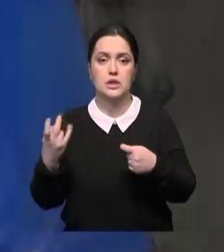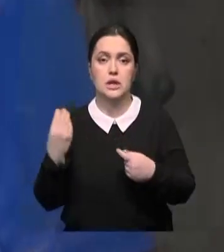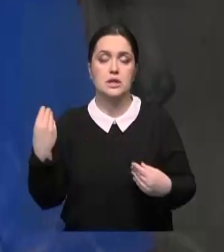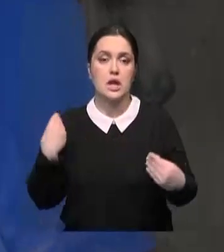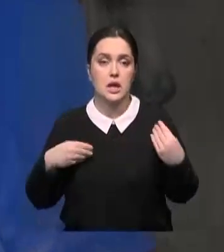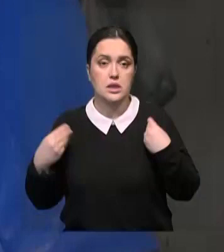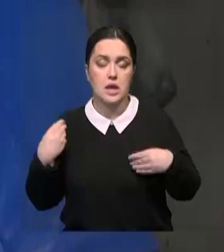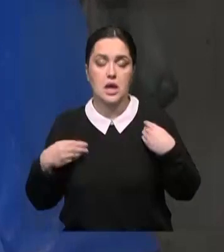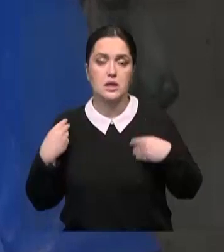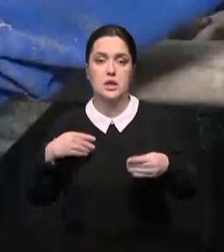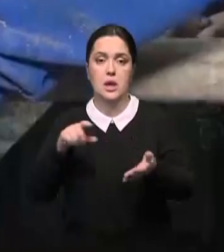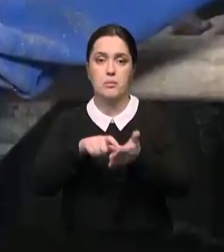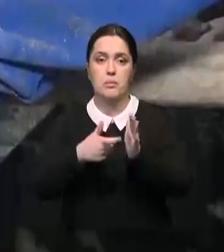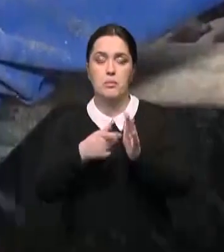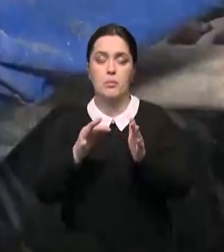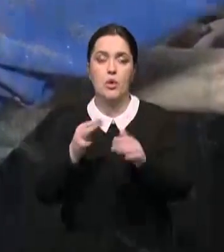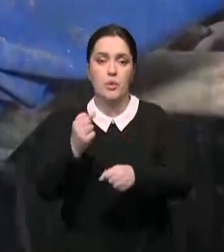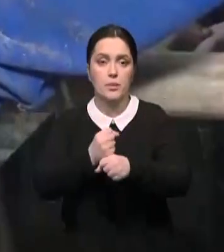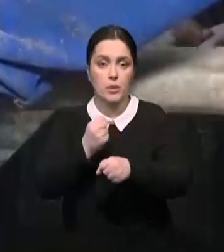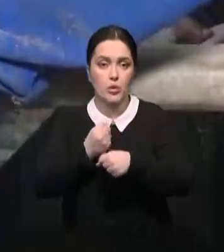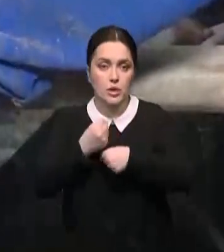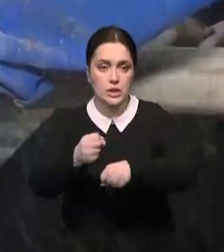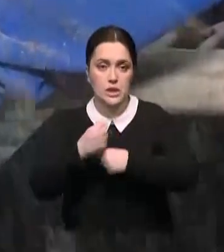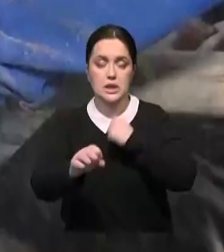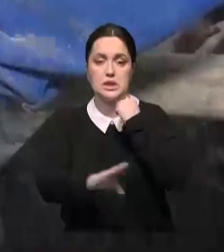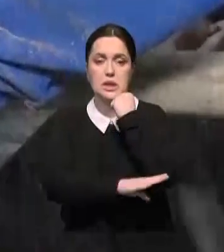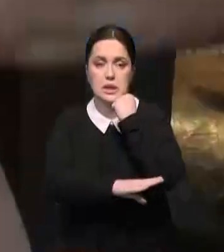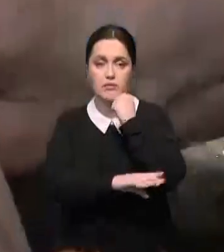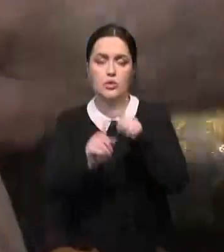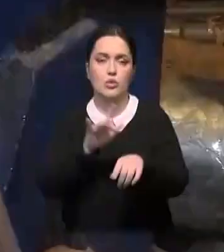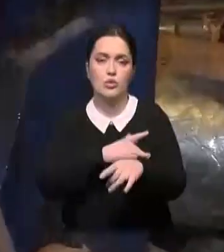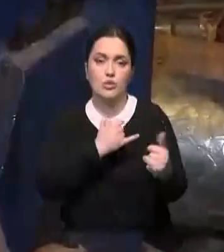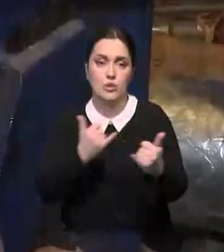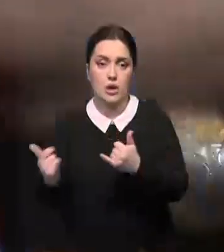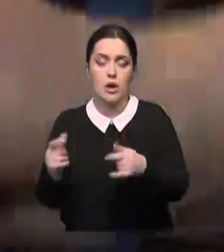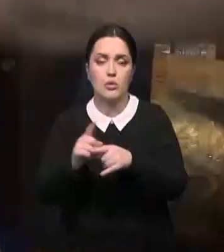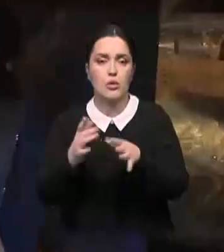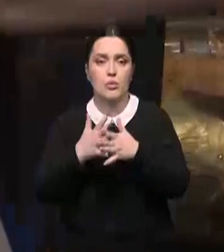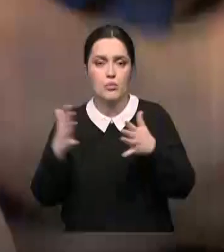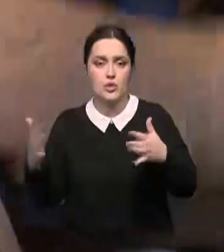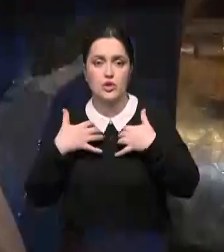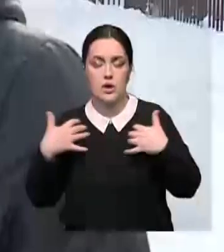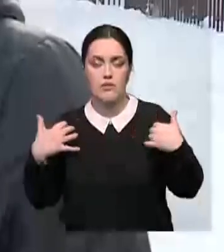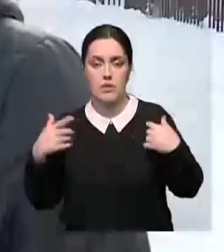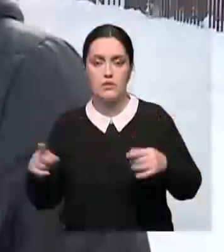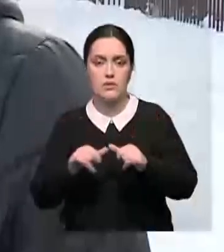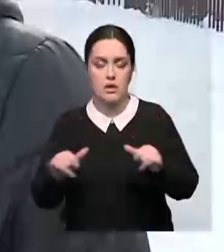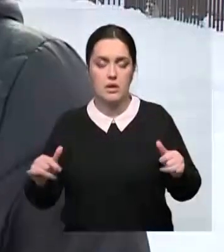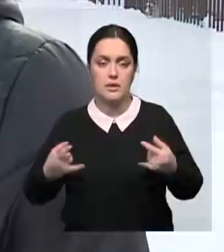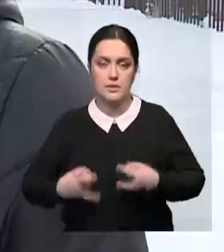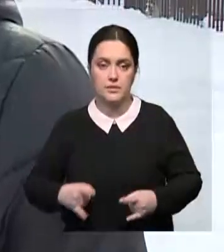быта, мастерские по обработке дерева, предприятия сферы услуг. Однако предпочтение все же отдают животноводству.